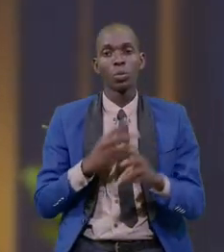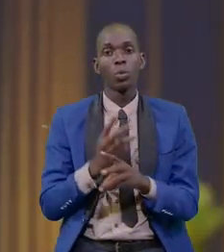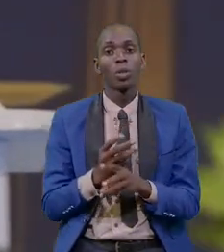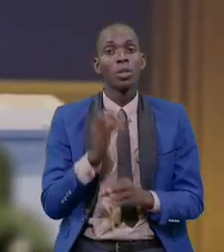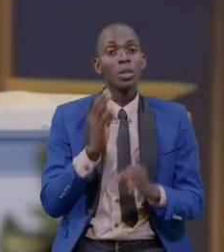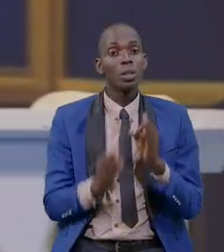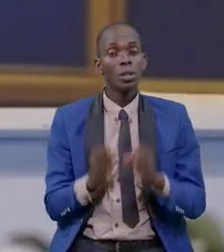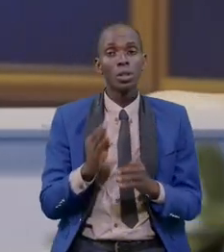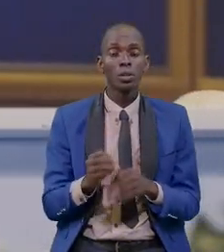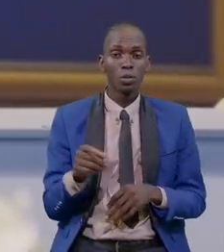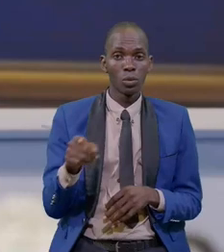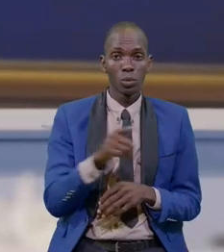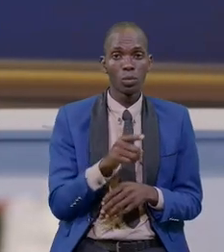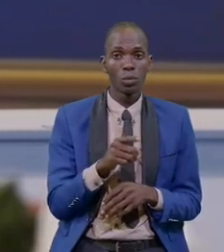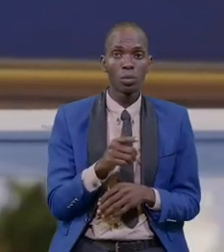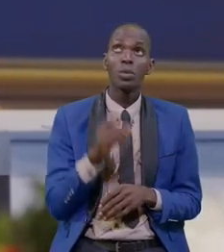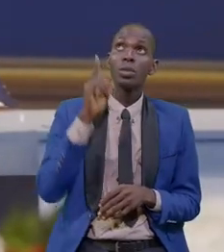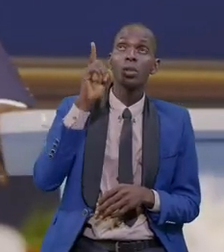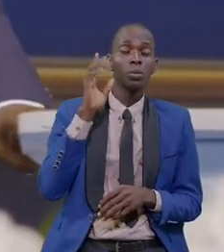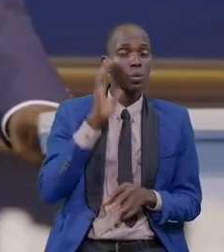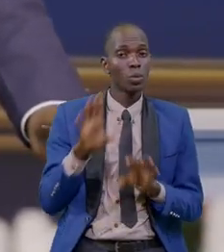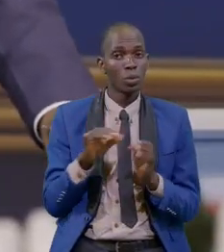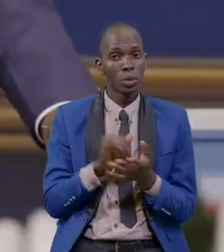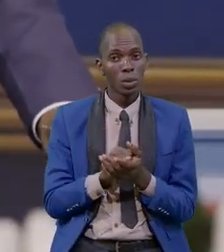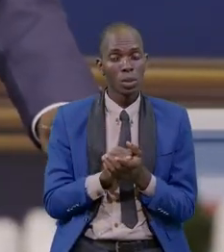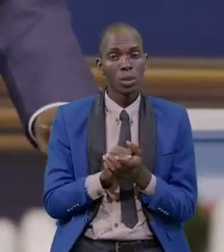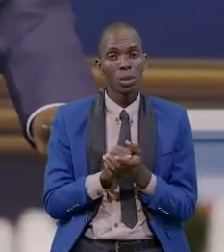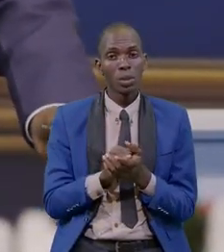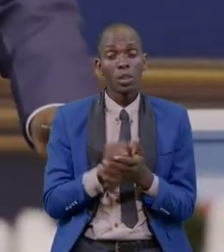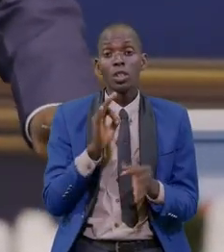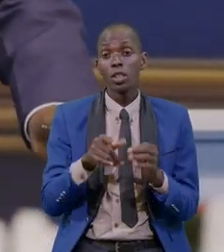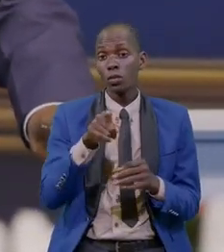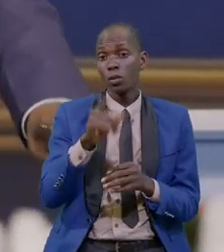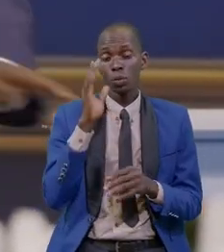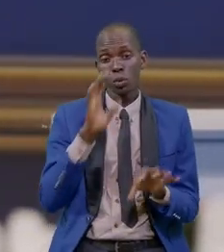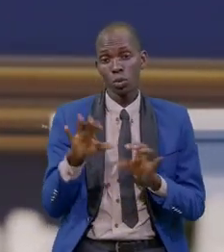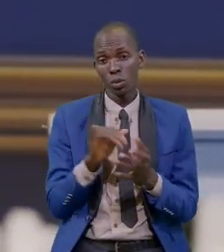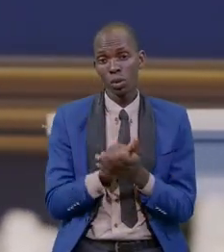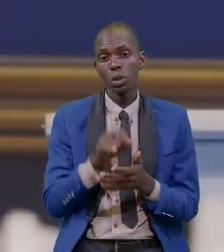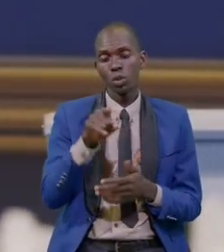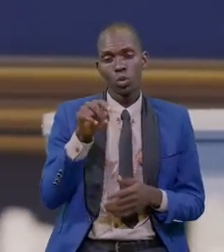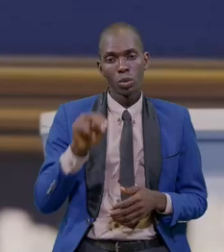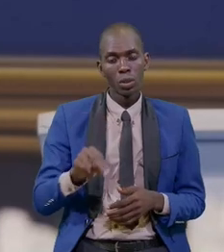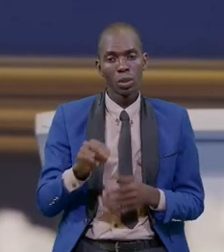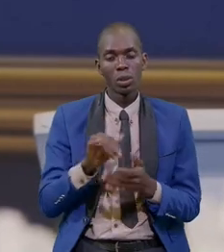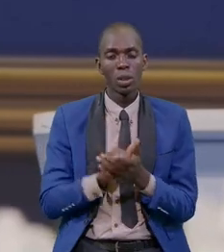doit le faire, il a besoin des mathématiques que j'enseigne. Et en ce moment,